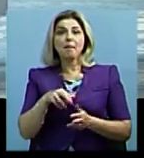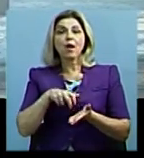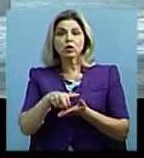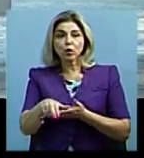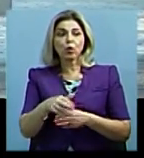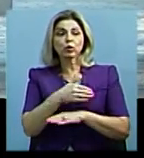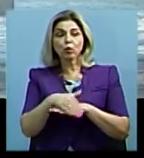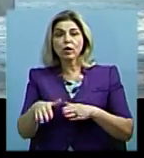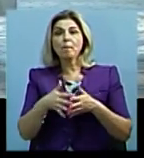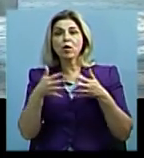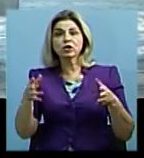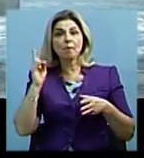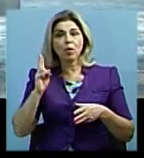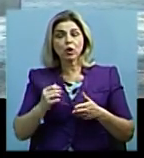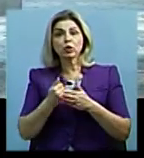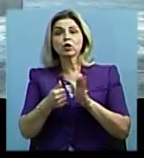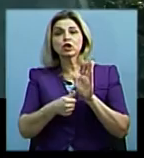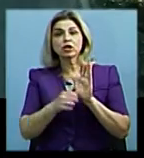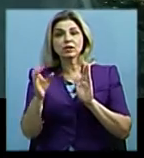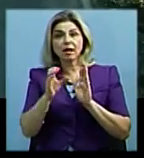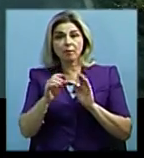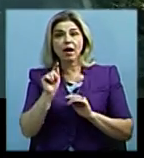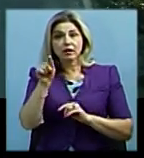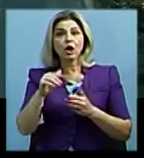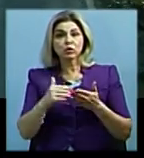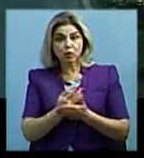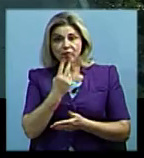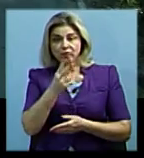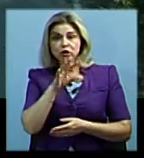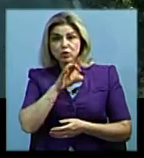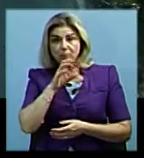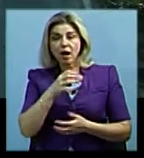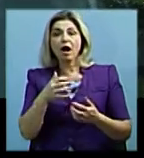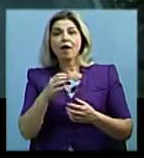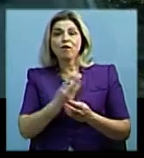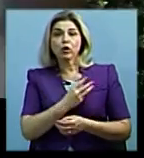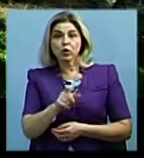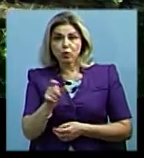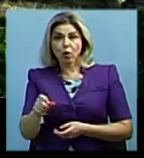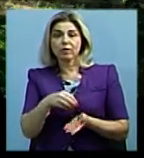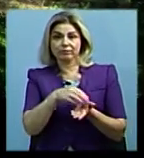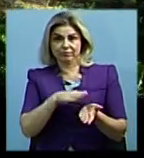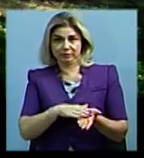вулицею Велика Морська до 6-ї Слобідської. Там знову бачимо песиків. Волонтери ставлять їх на облік.